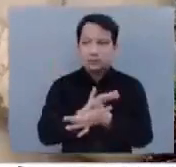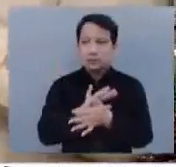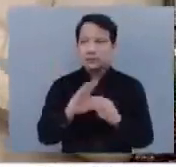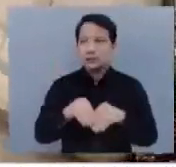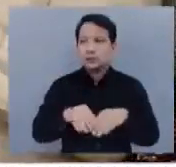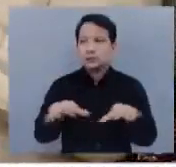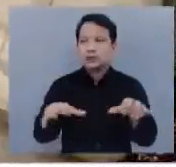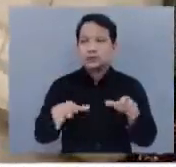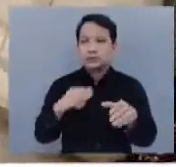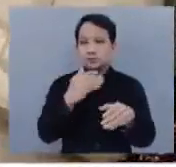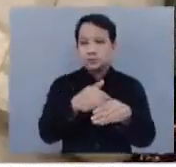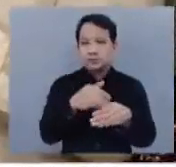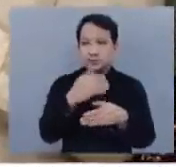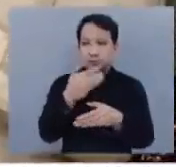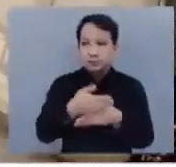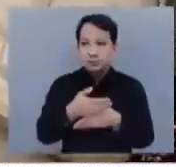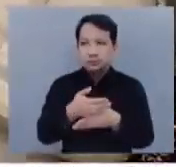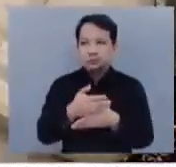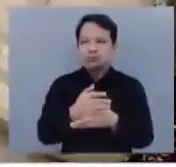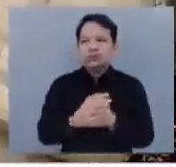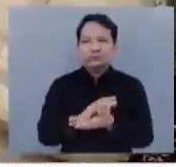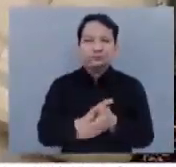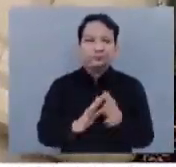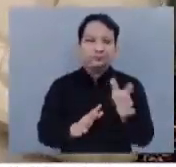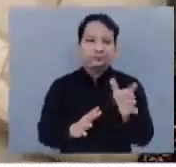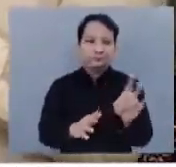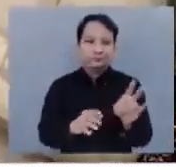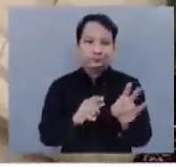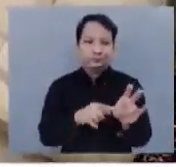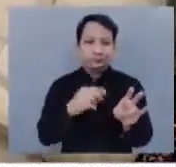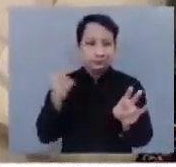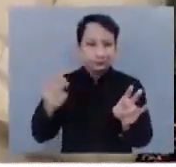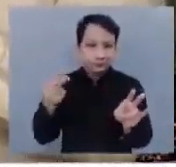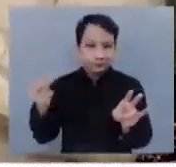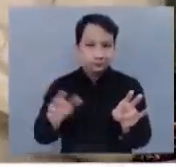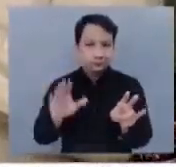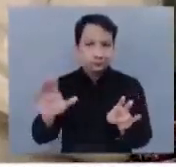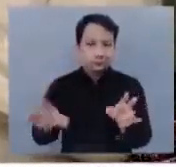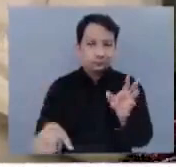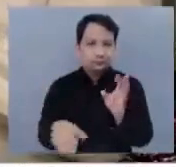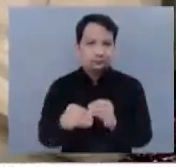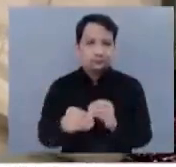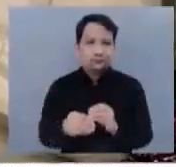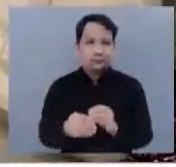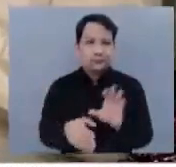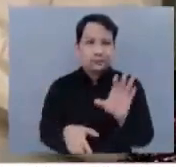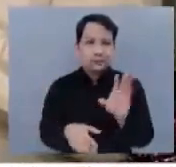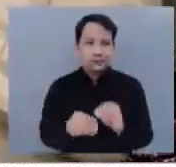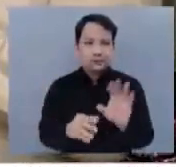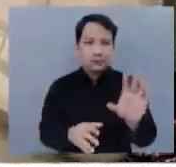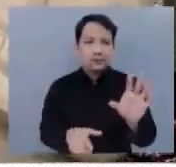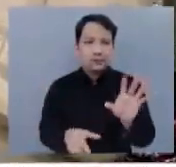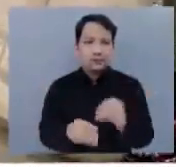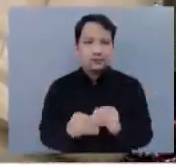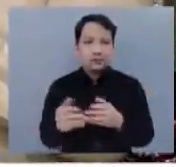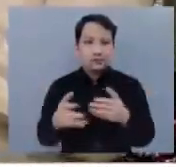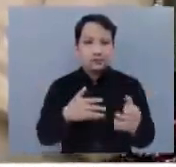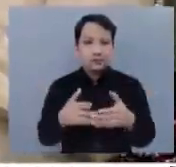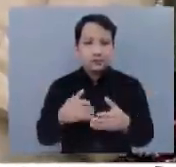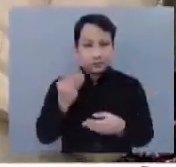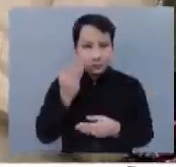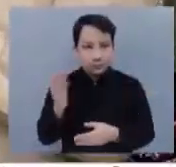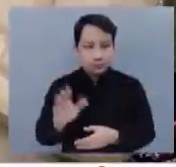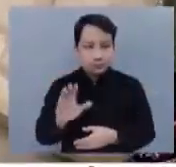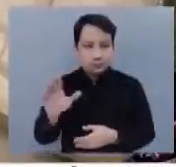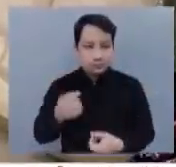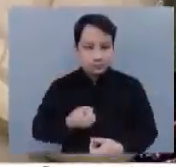bahay. Yung amin pong 27 history museums po sa buong kapuluan, lahat po sila ay naglabas po ng